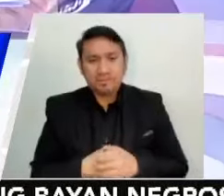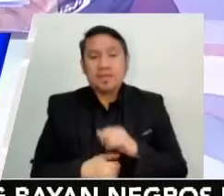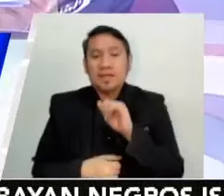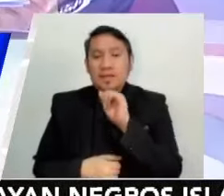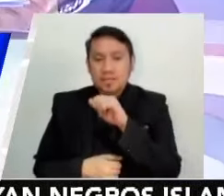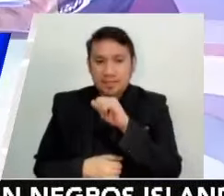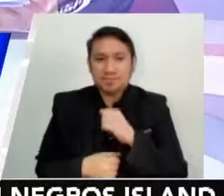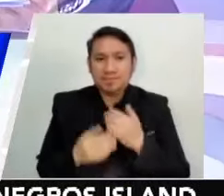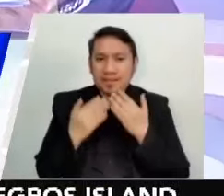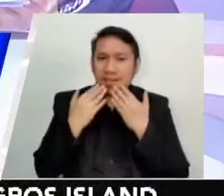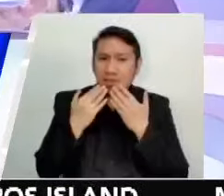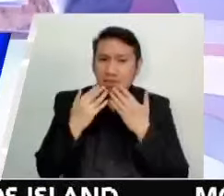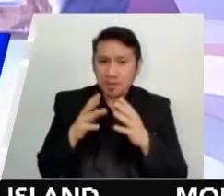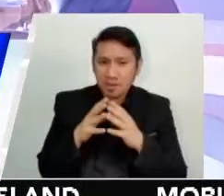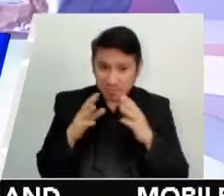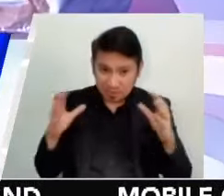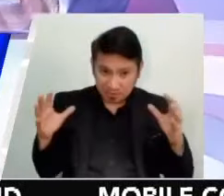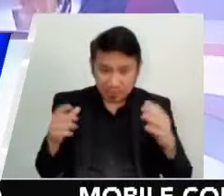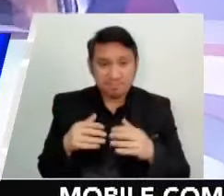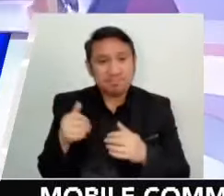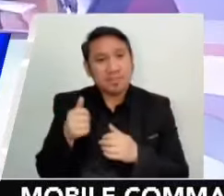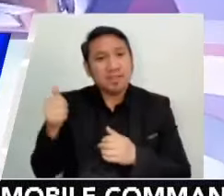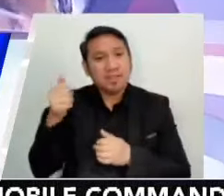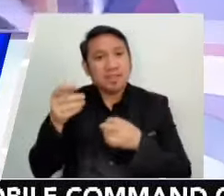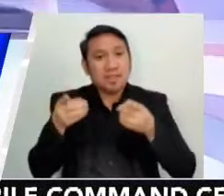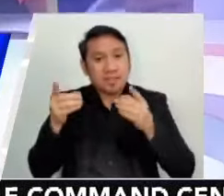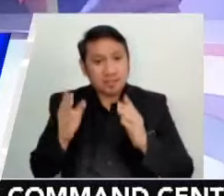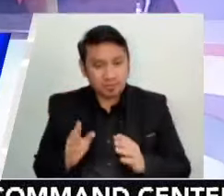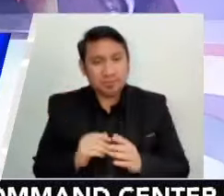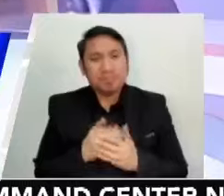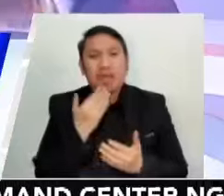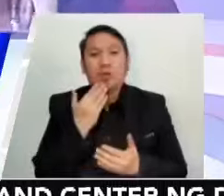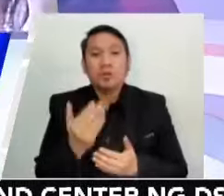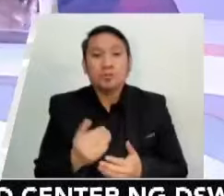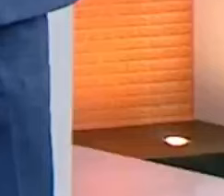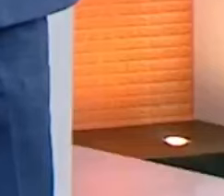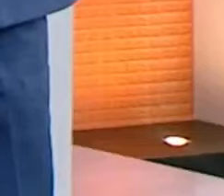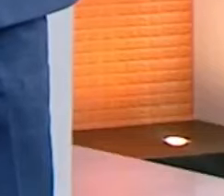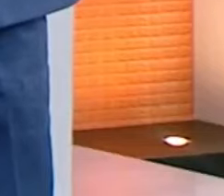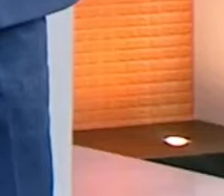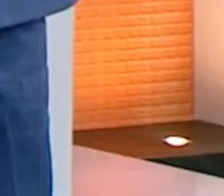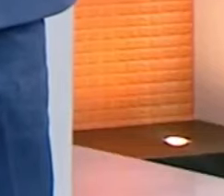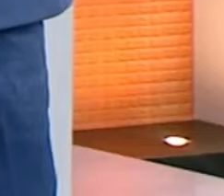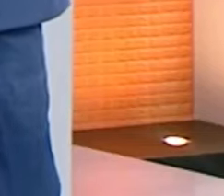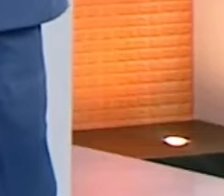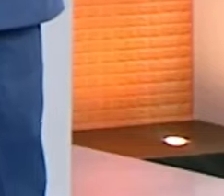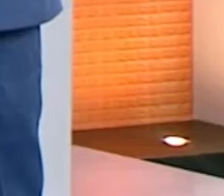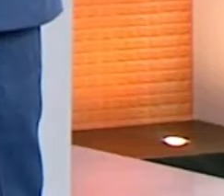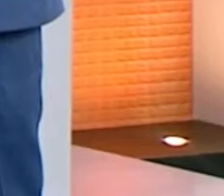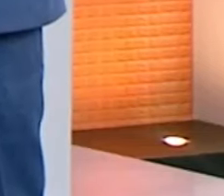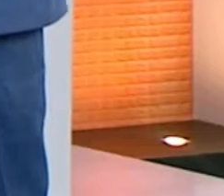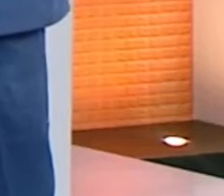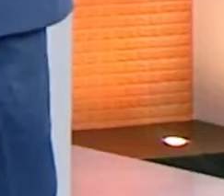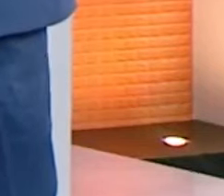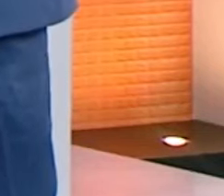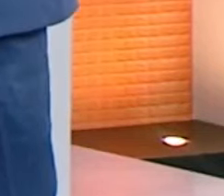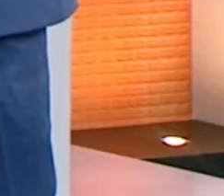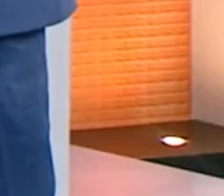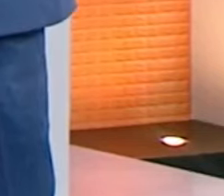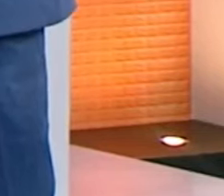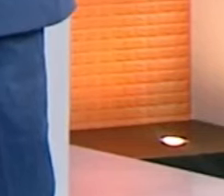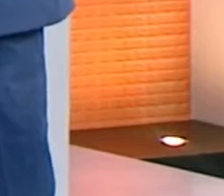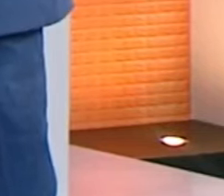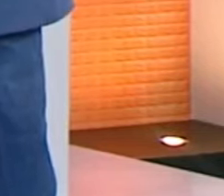po, FIVOX Director Teresito Bacolcol. Ingat po. Maraming salamat din po. Igan, mauna ka sa mga balita. Mag-subscribe